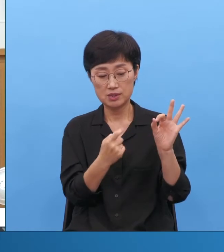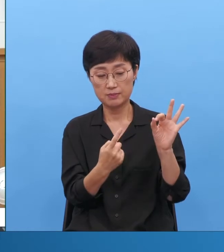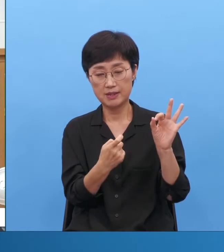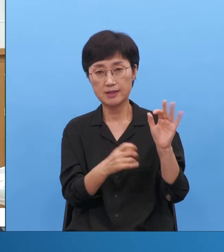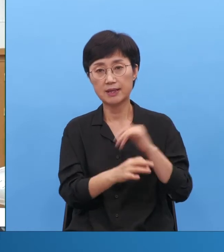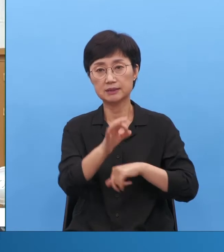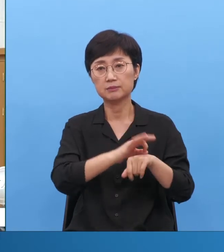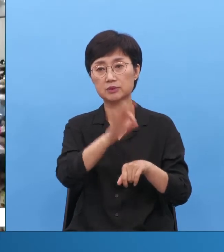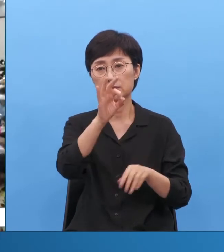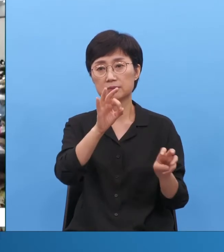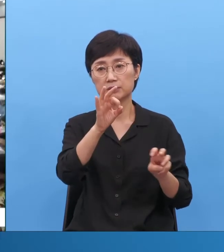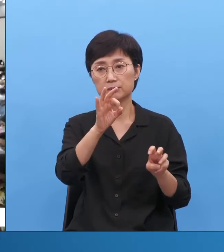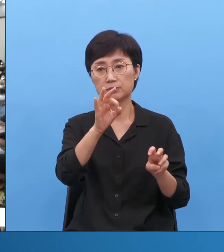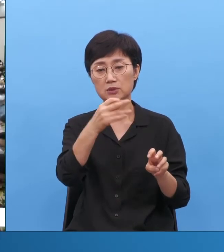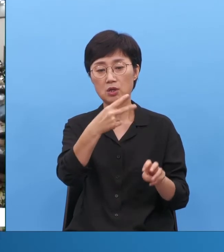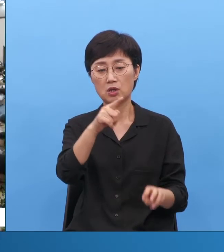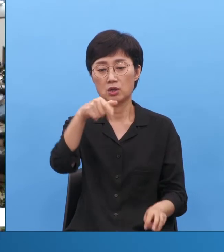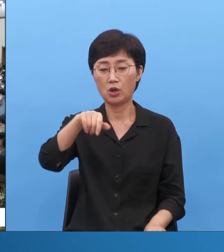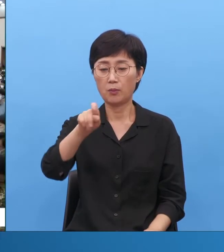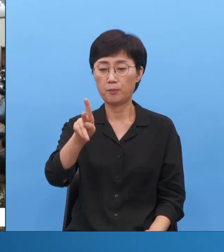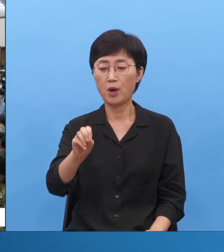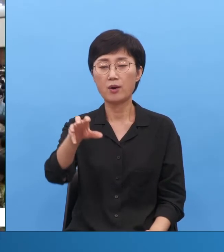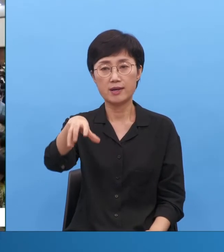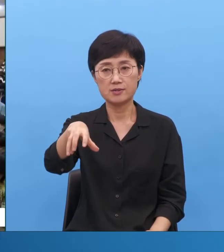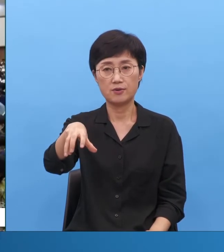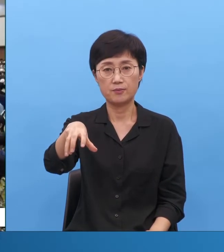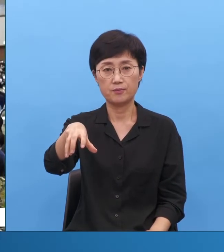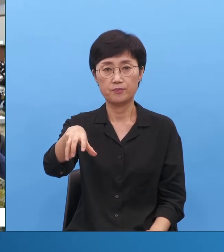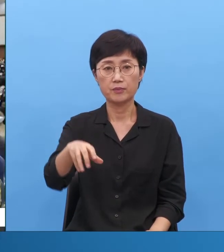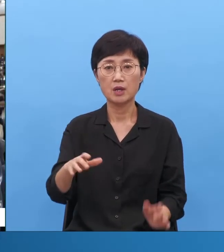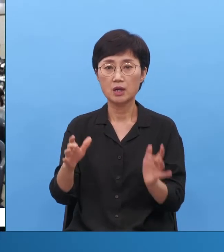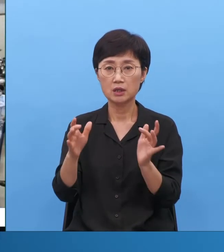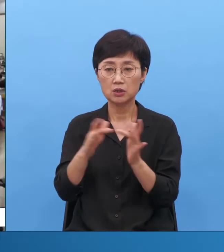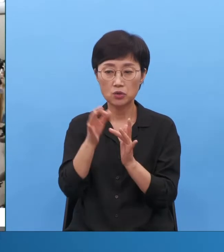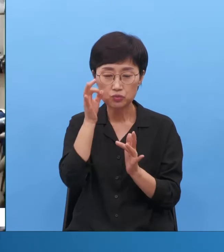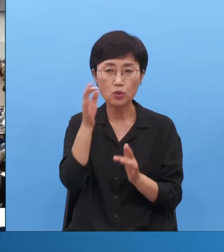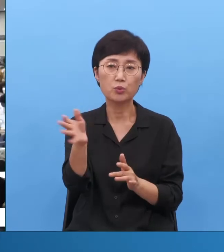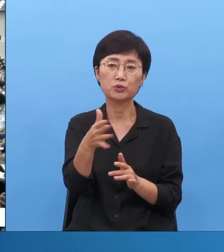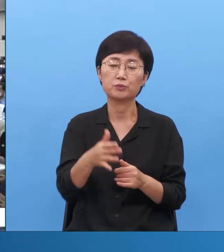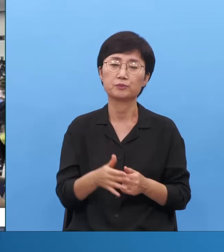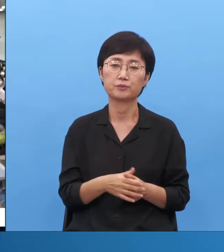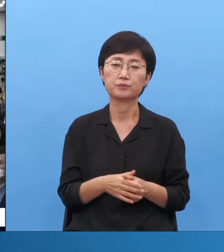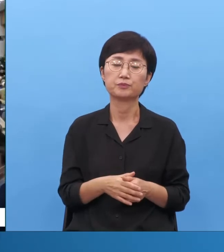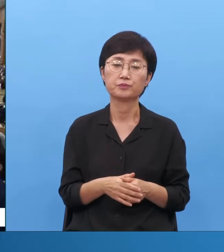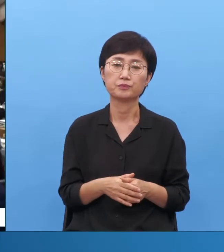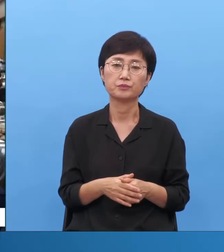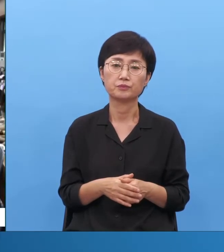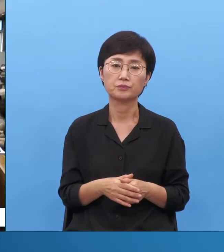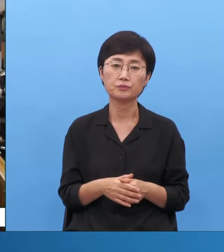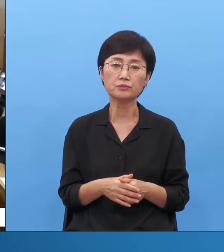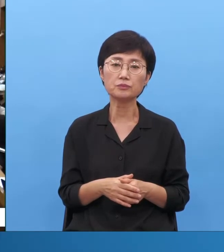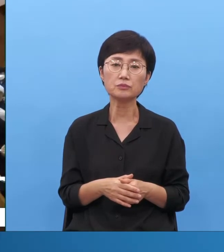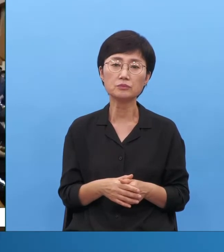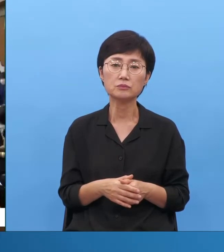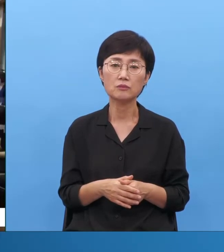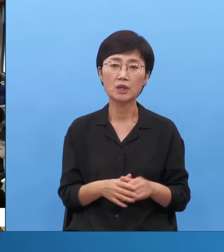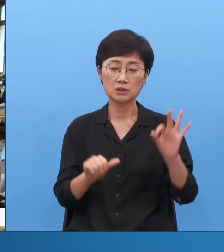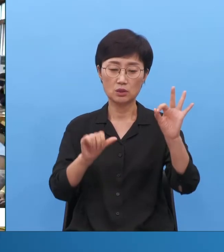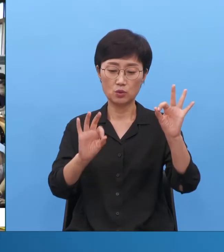오전 10시 30분에 덕평 RUTC에서 열리며 온라인 훈련은 진행되지 않습니다. 오는